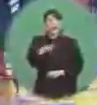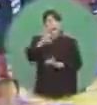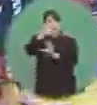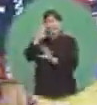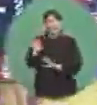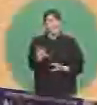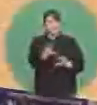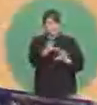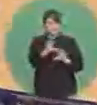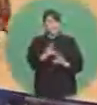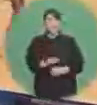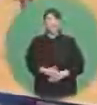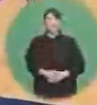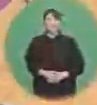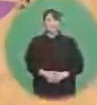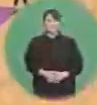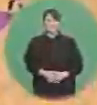です。